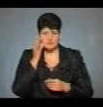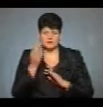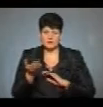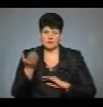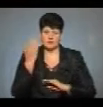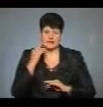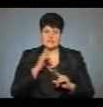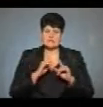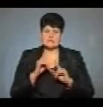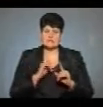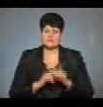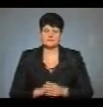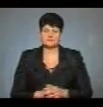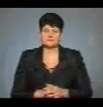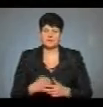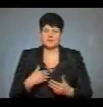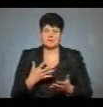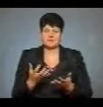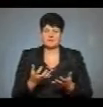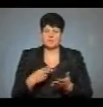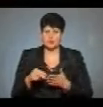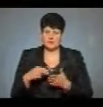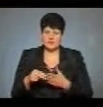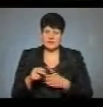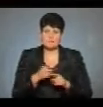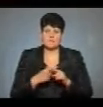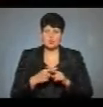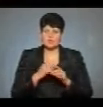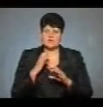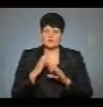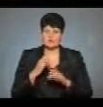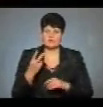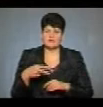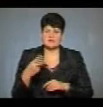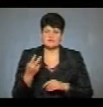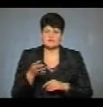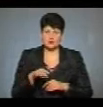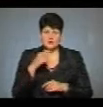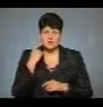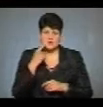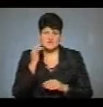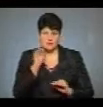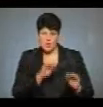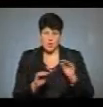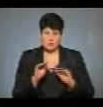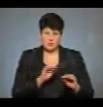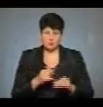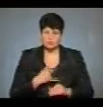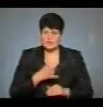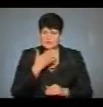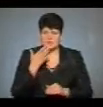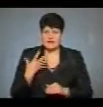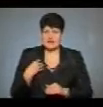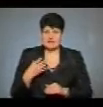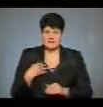попередній сесії ми придбали білоруські автобуси 22 штуки з російськими комплектуючими. Нас немає львівського